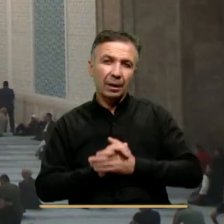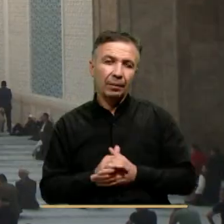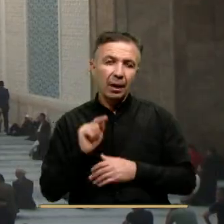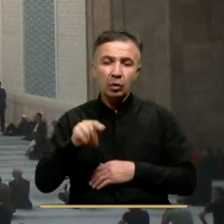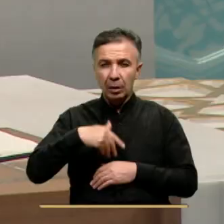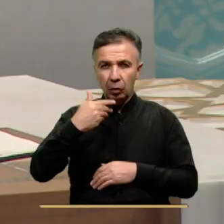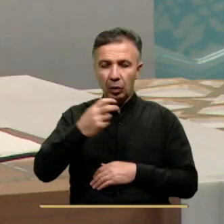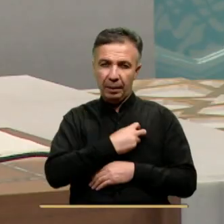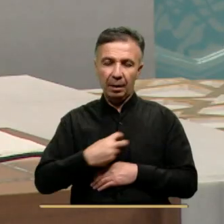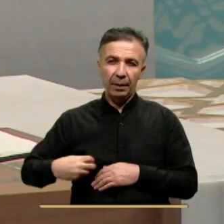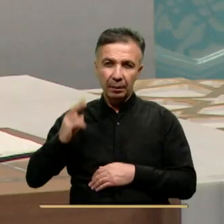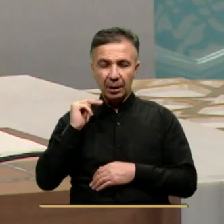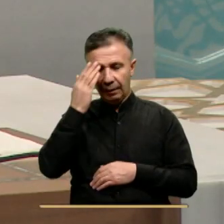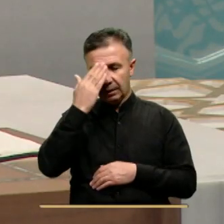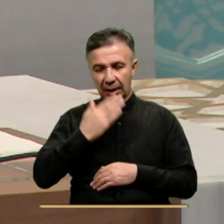şöyle